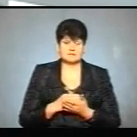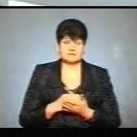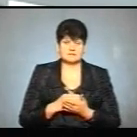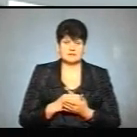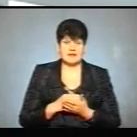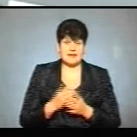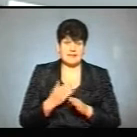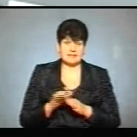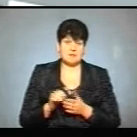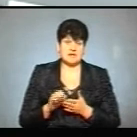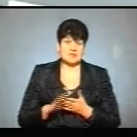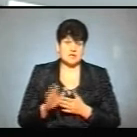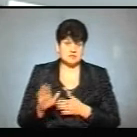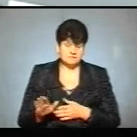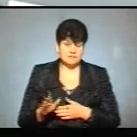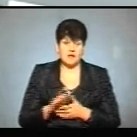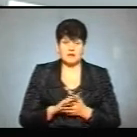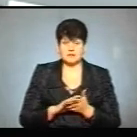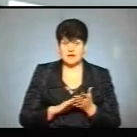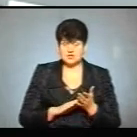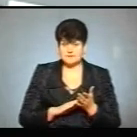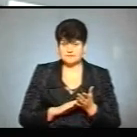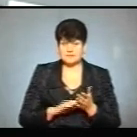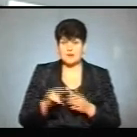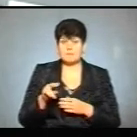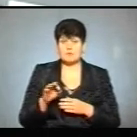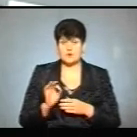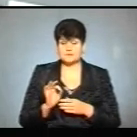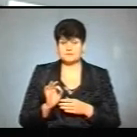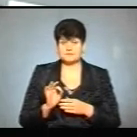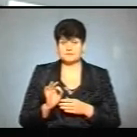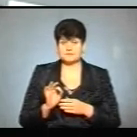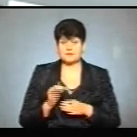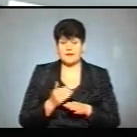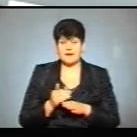пройдений етап реєстрації. А далі по тих